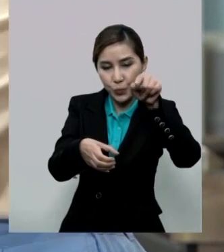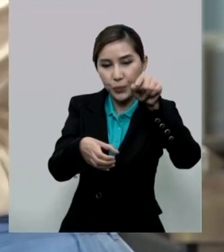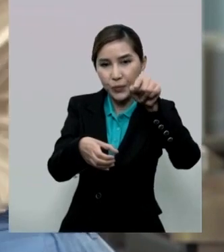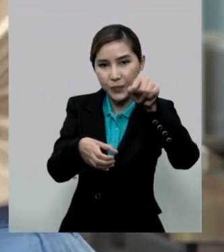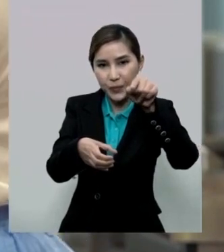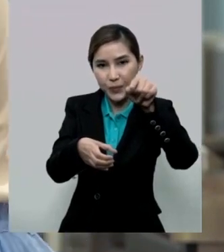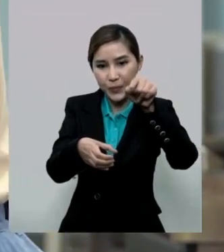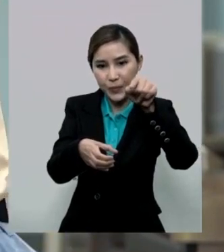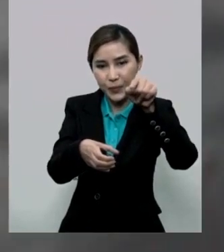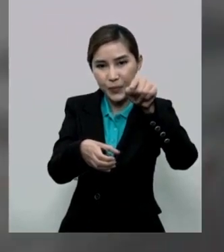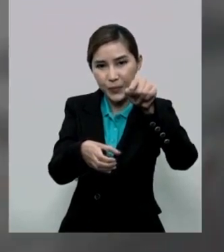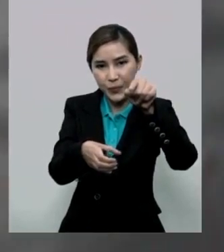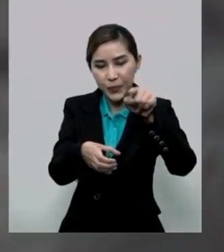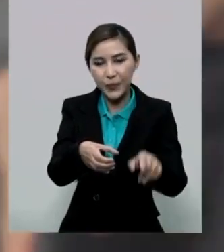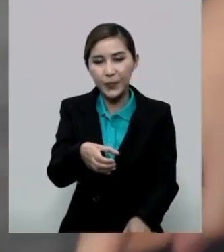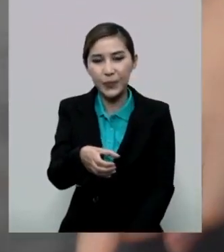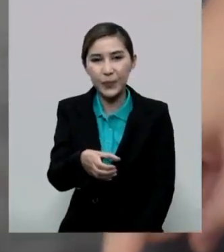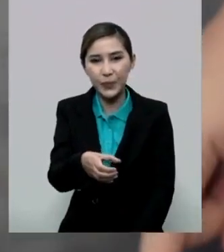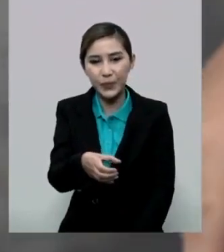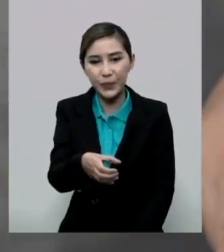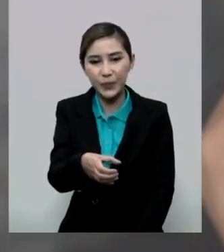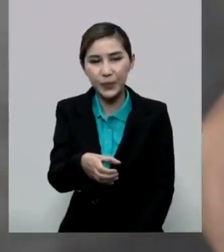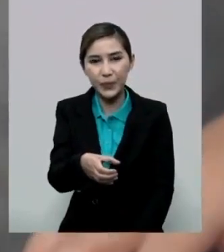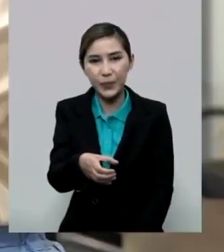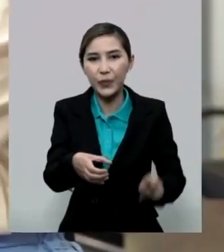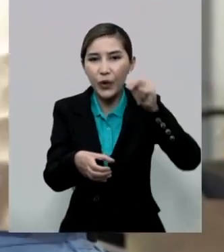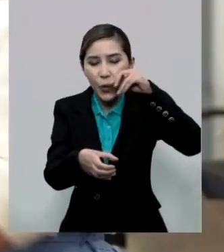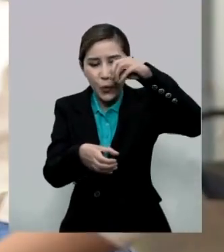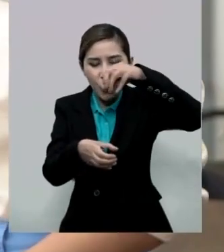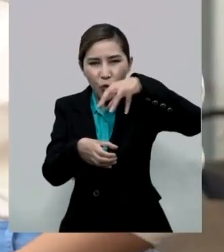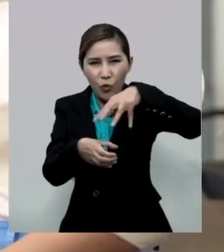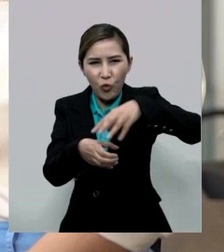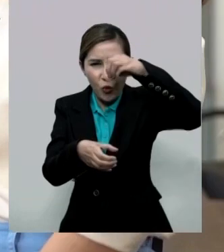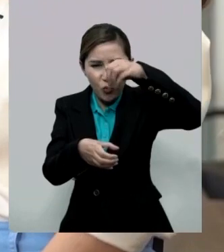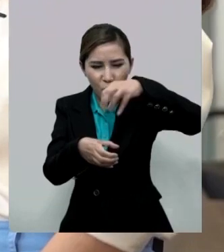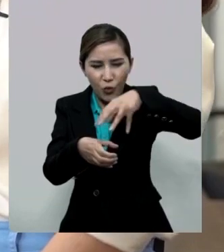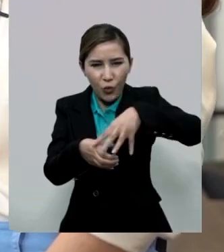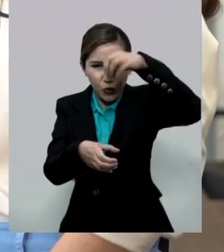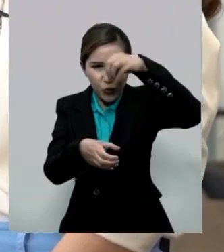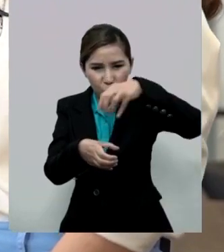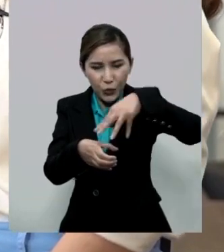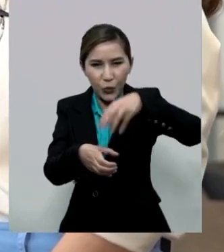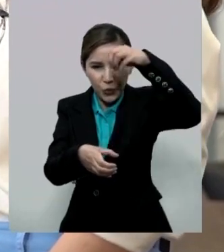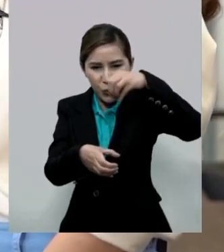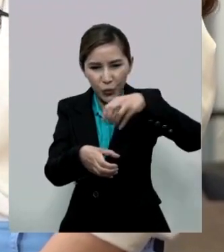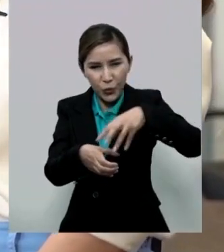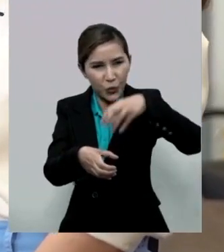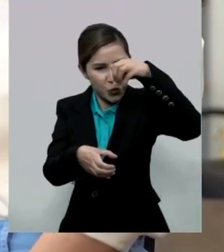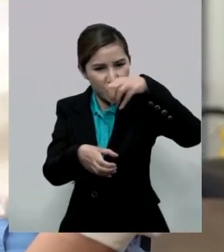ครับพี่ทันกดปุ่มซ้ายสุดครับ โอเค ค่ะโอเคครับอันนี้คือฝากน้ำเครื่องจะฝากน้ำอยู่ฮะ